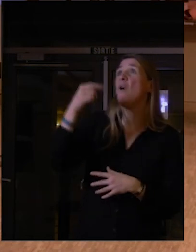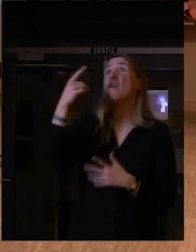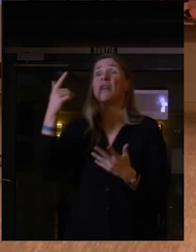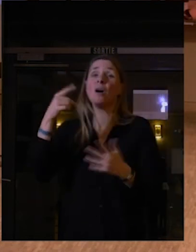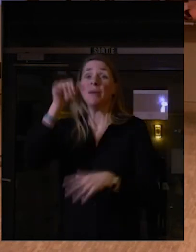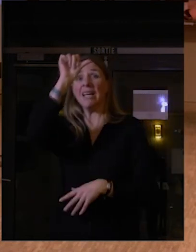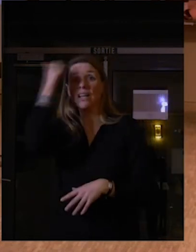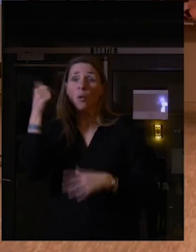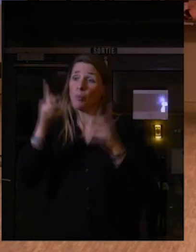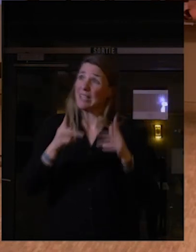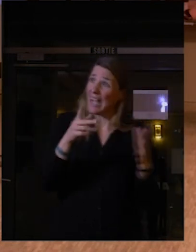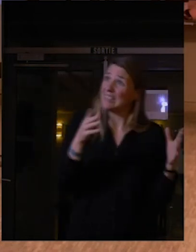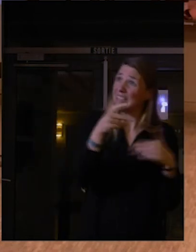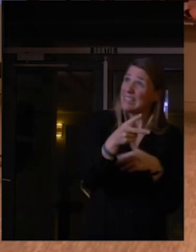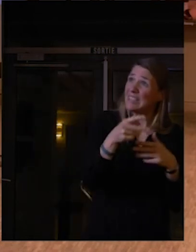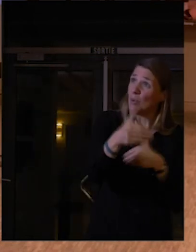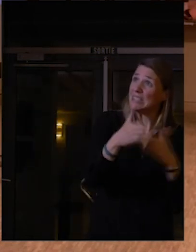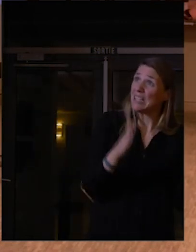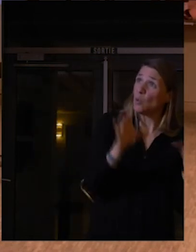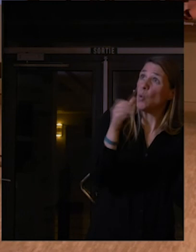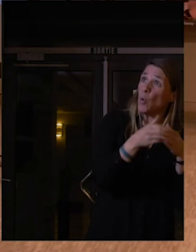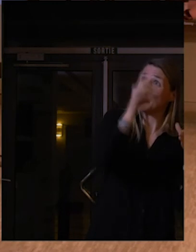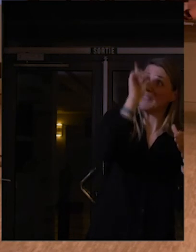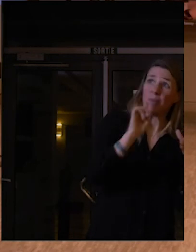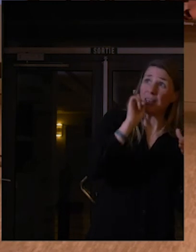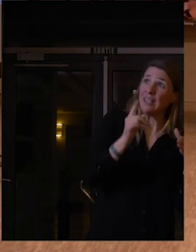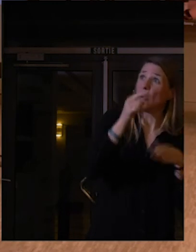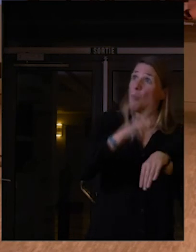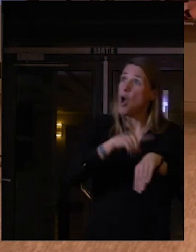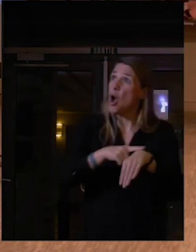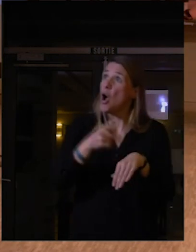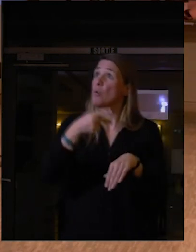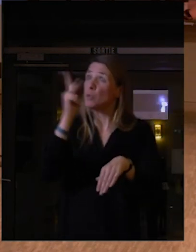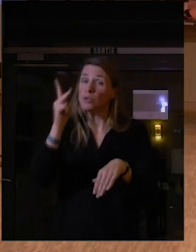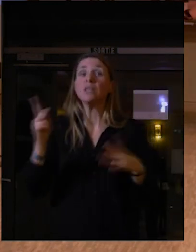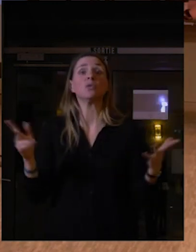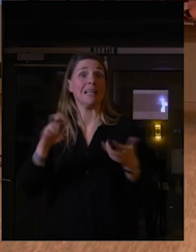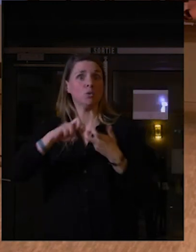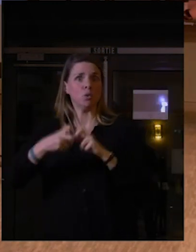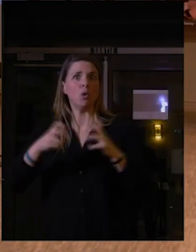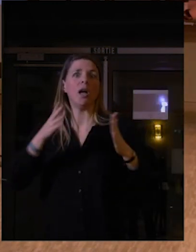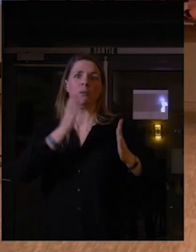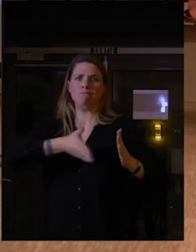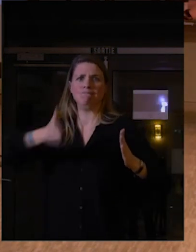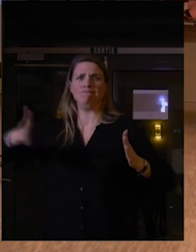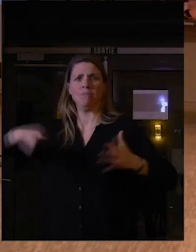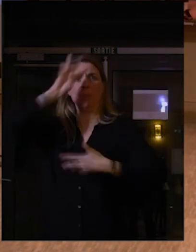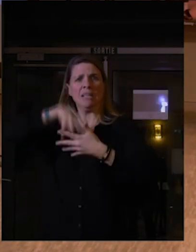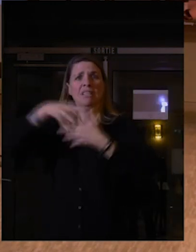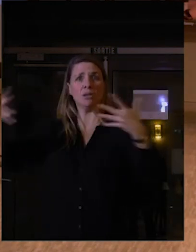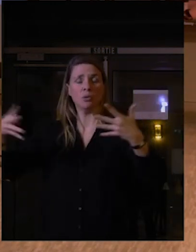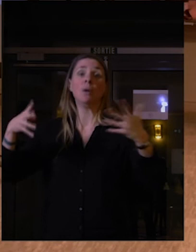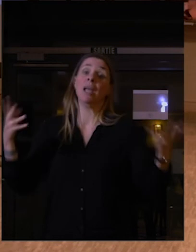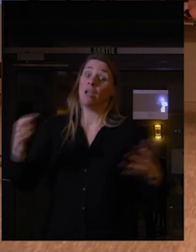la section féminine, qu'elle ait 2 créneaux pour s'entraîner ou qu'elle en ait déjà un, ça c'est structurel. Donc si on s'y met tous, on va y arriver, mais c'est très